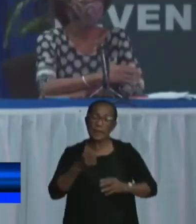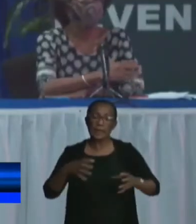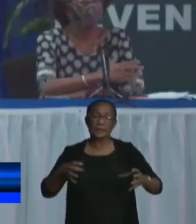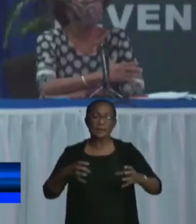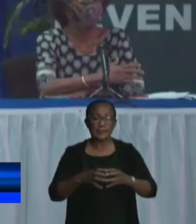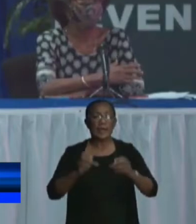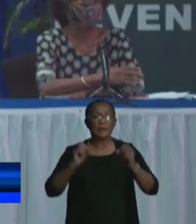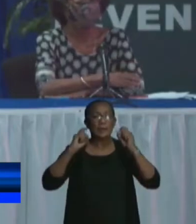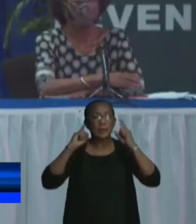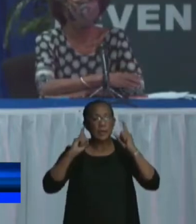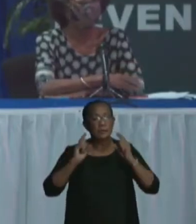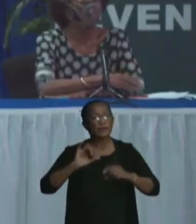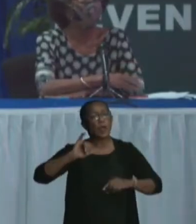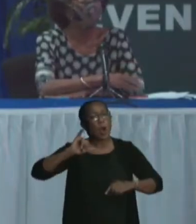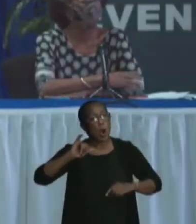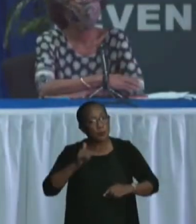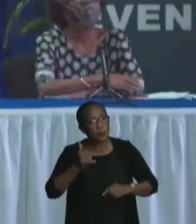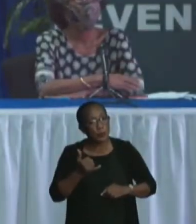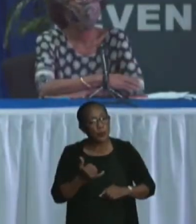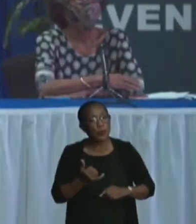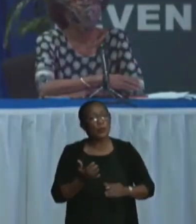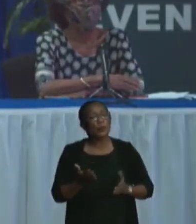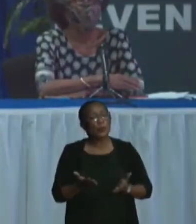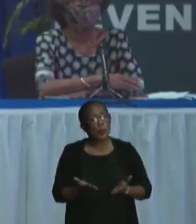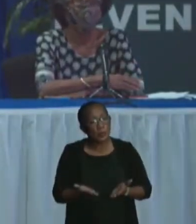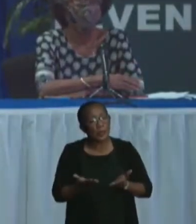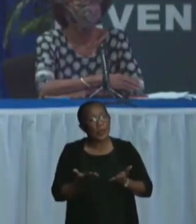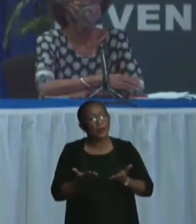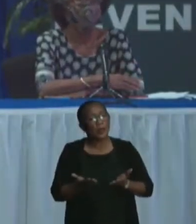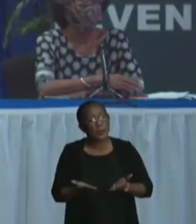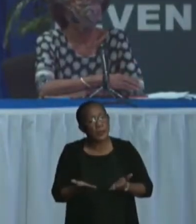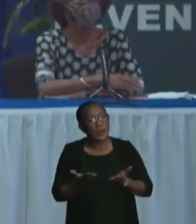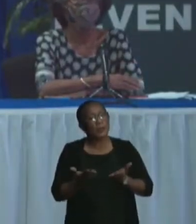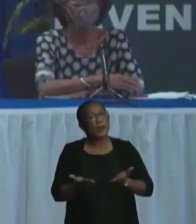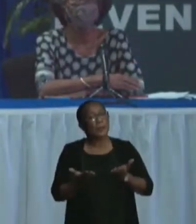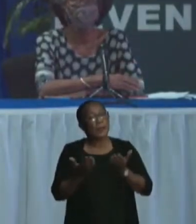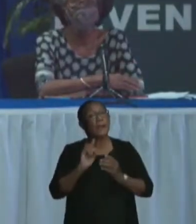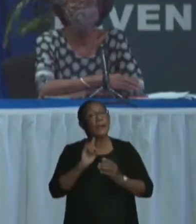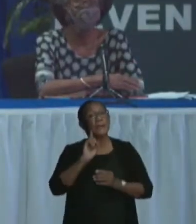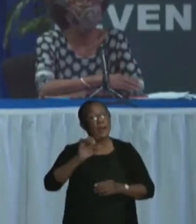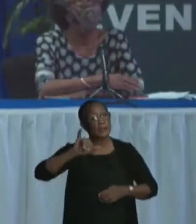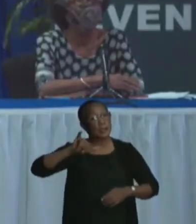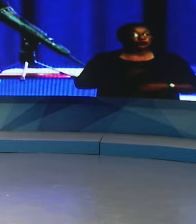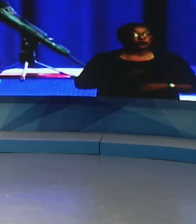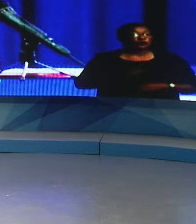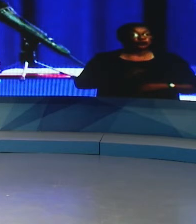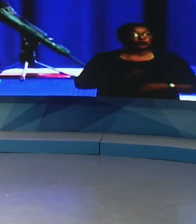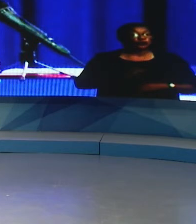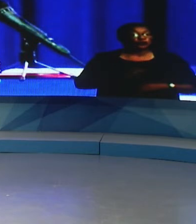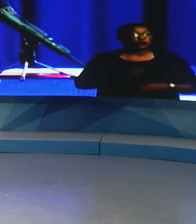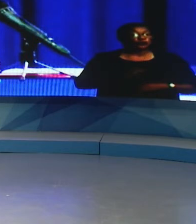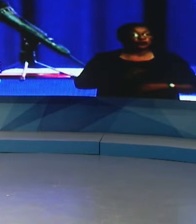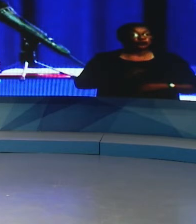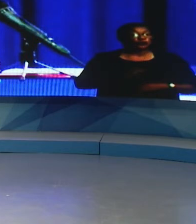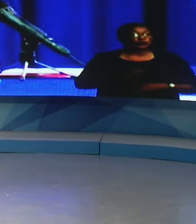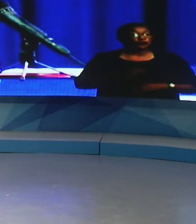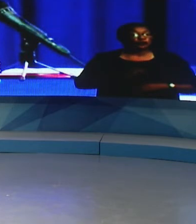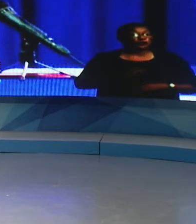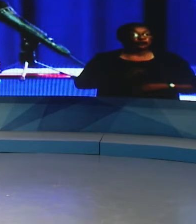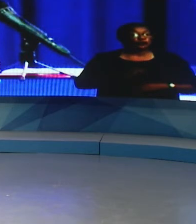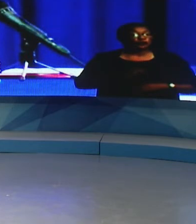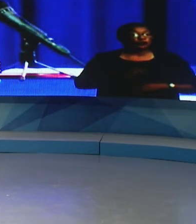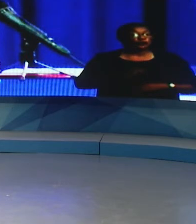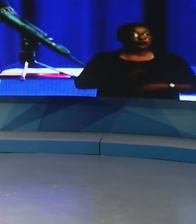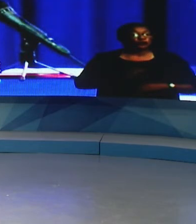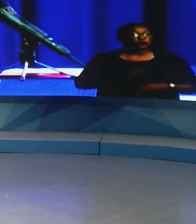dus geleidelijk aan weer op gang komen, maar dan in een nieuw normaal. Eersel wijst erop dat